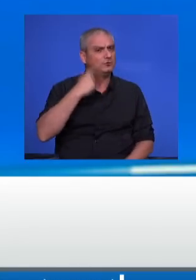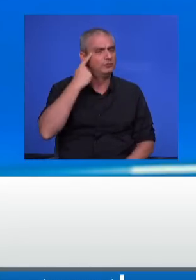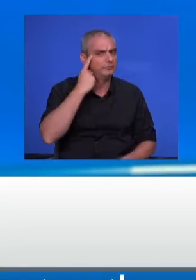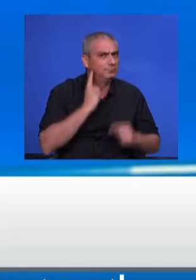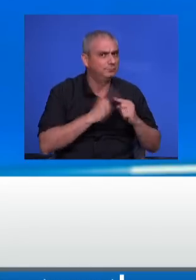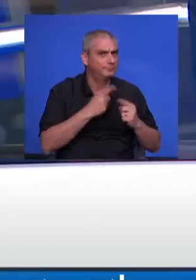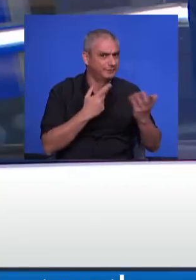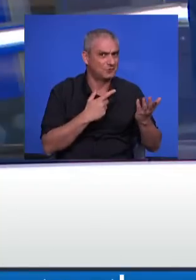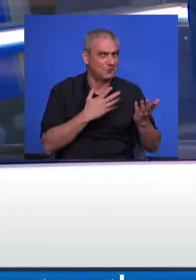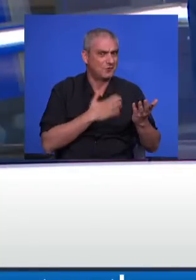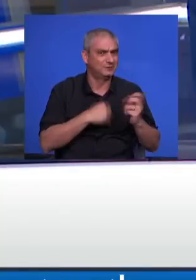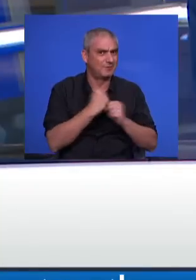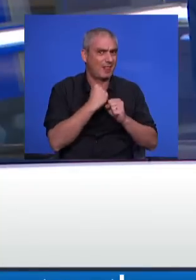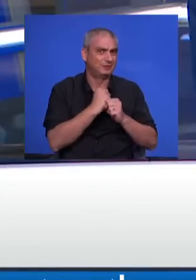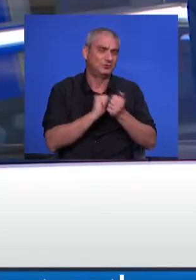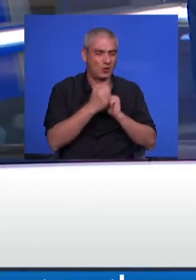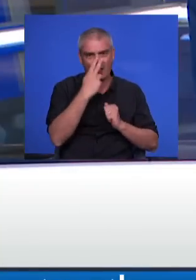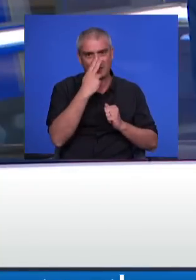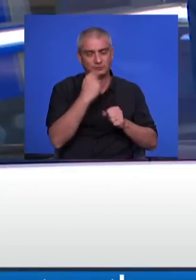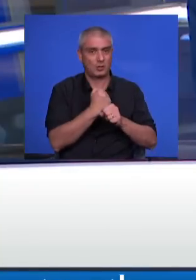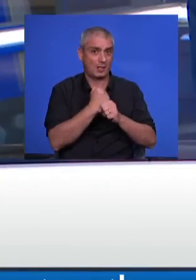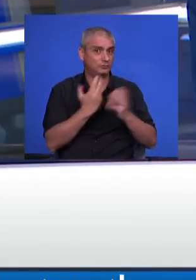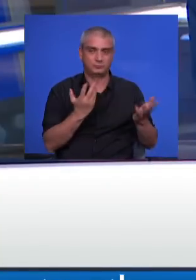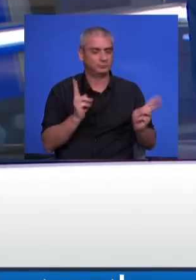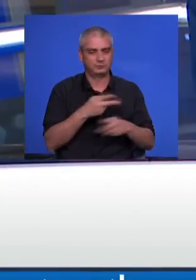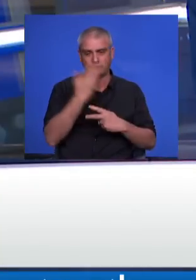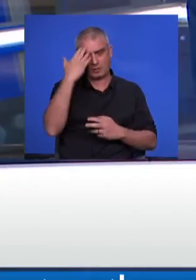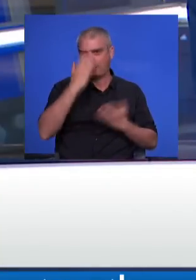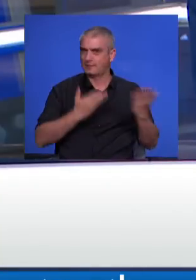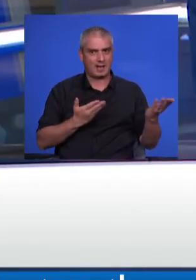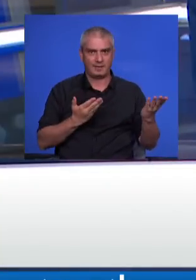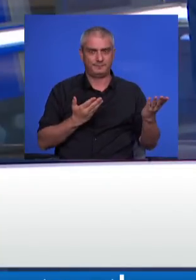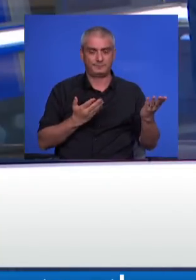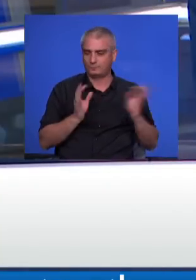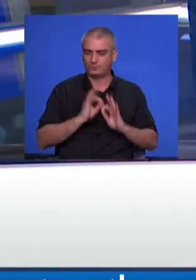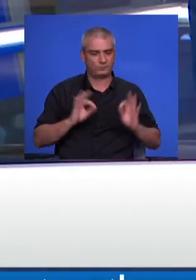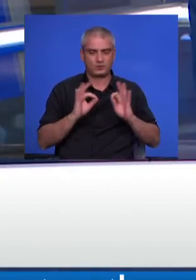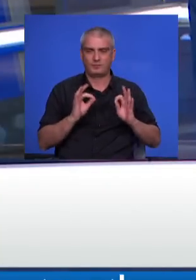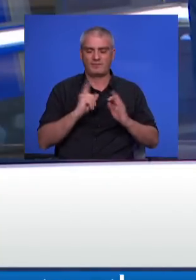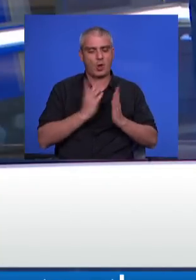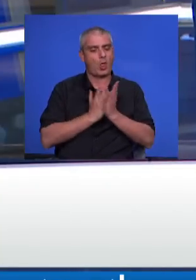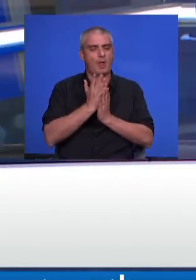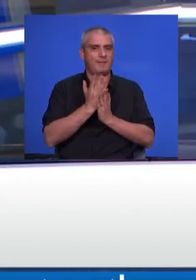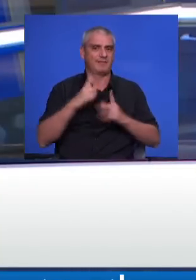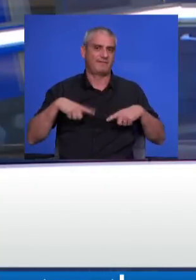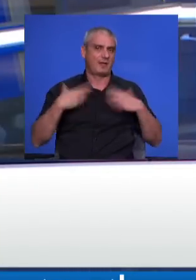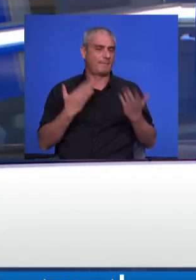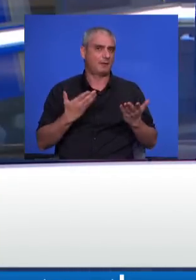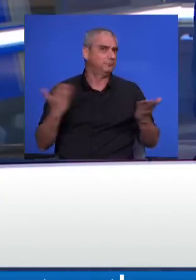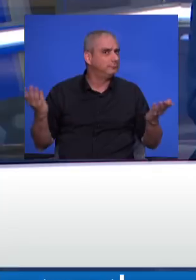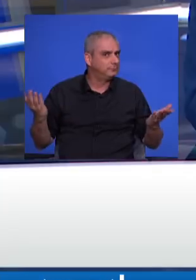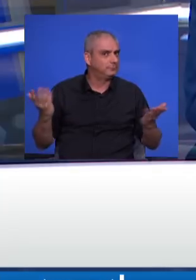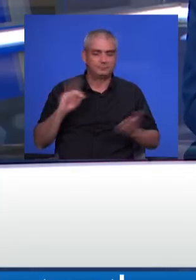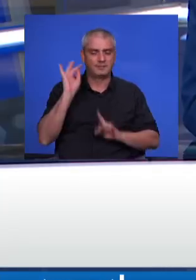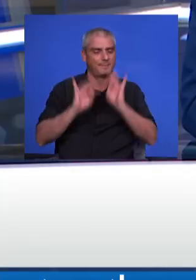שהם הולכים לעשות, או הולכים לנסות לעשות. אי אפשר להתעלם מזה ששום דבר הוא לא אובייקטיבי בחיים האלה. הרי